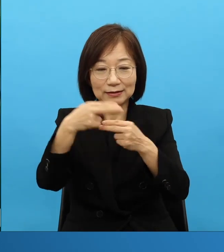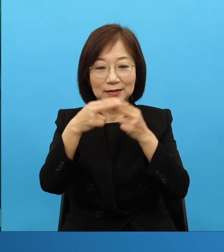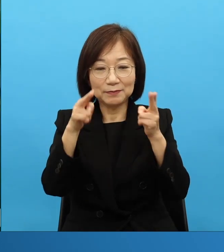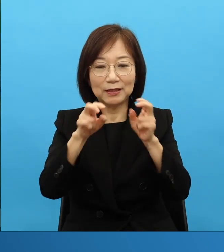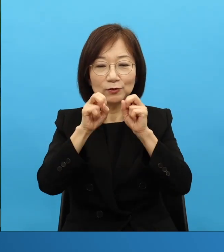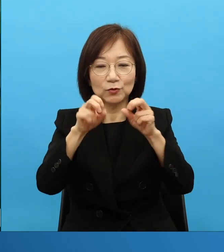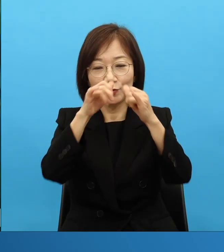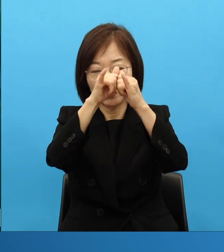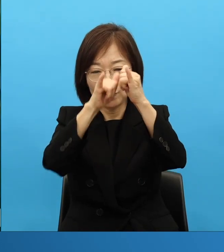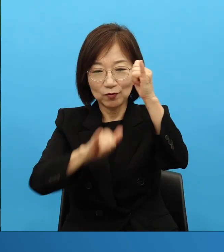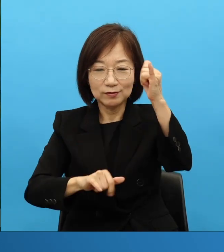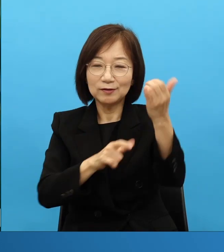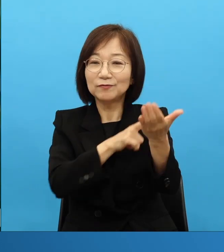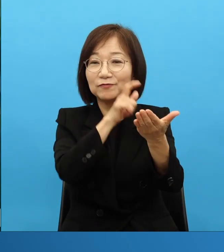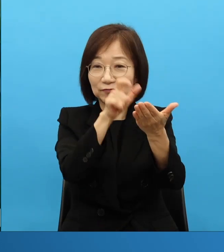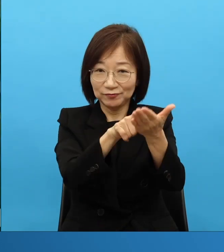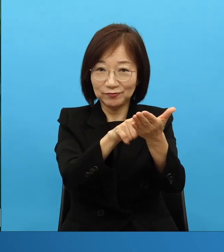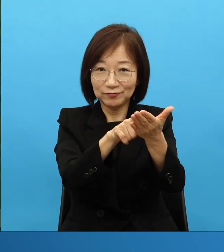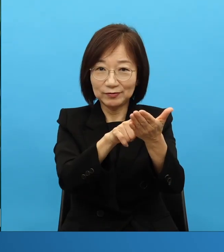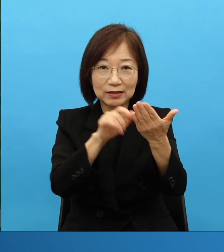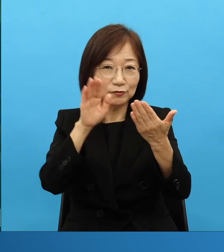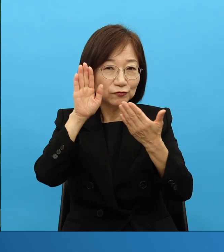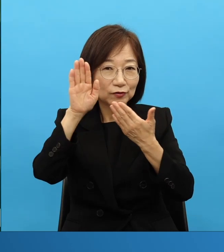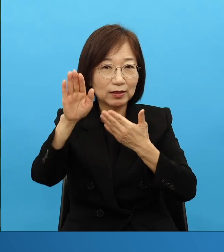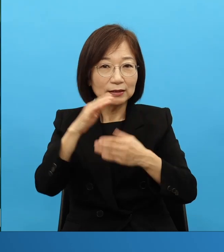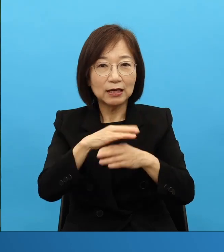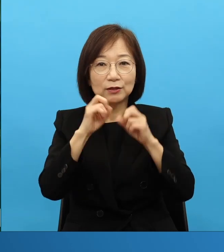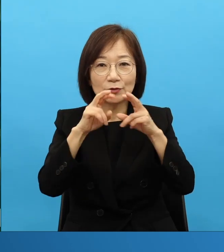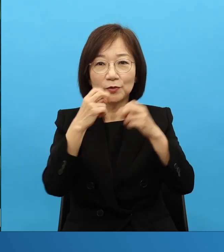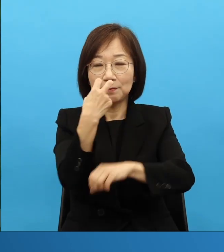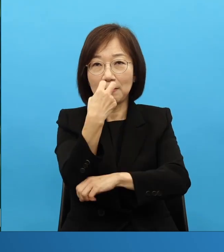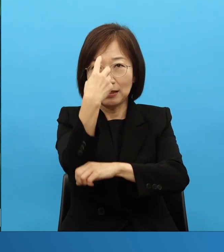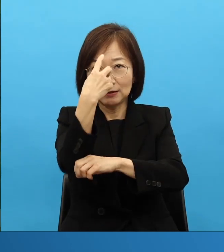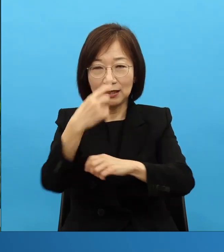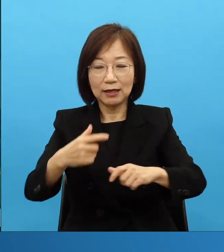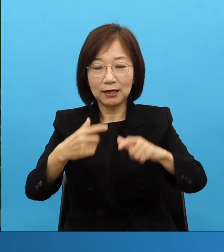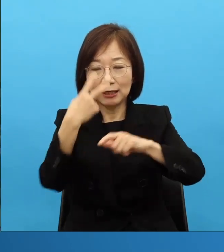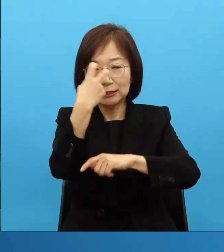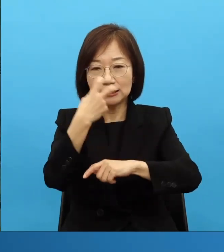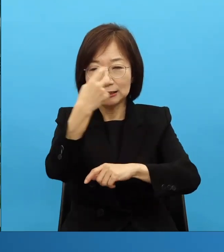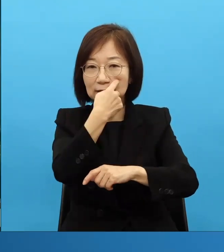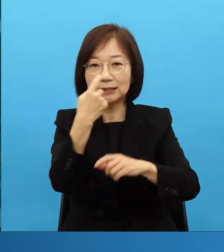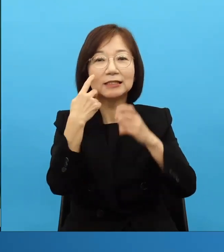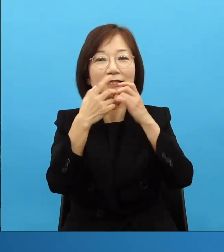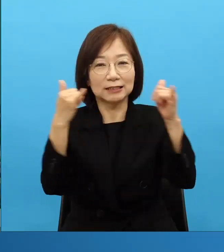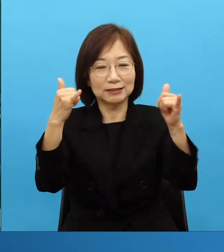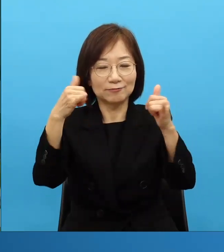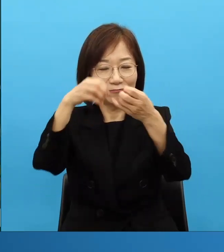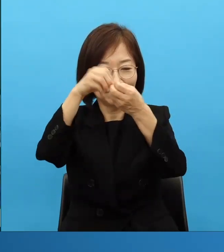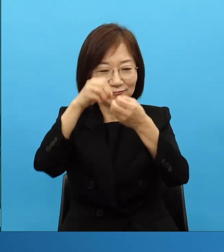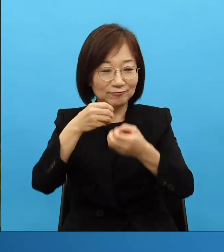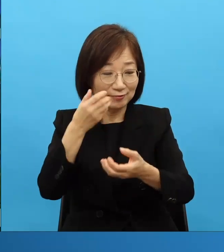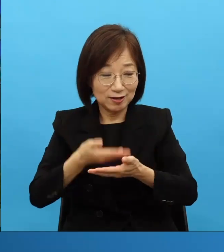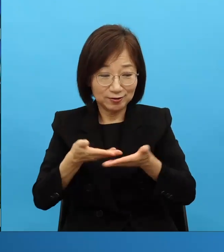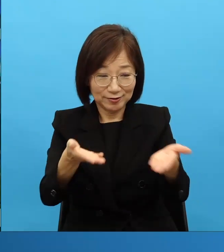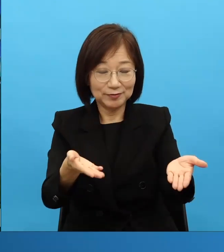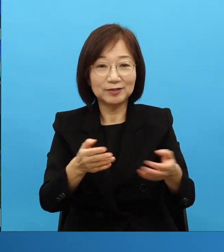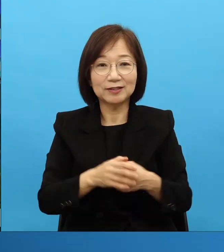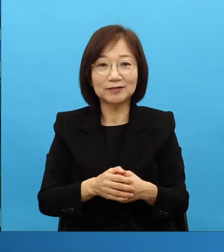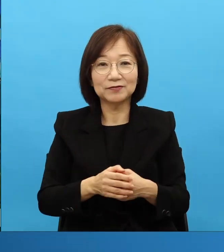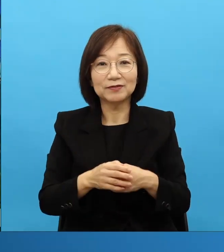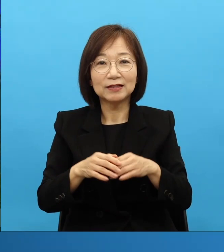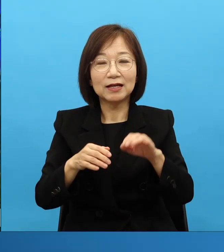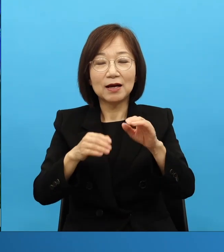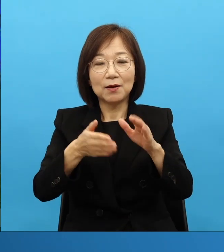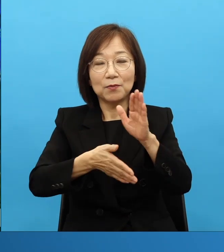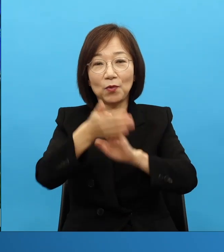기록되고 후대에게 선교의 망대를 지킨 증인으로 전달됩니다. 이어 세계 선교대회 본대회가 21일